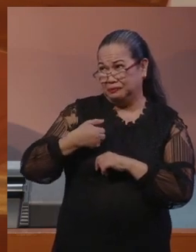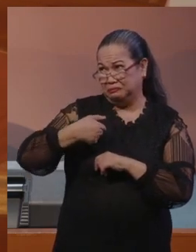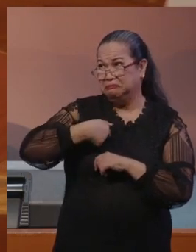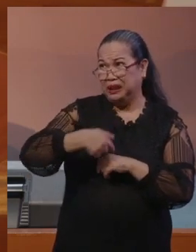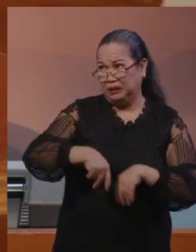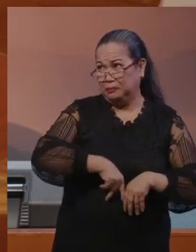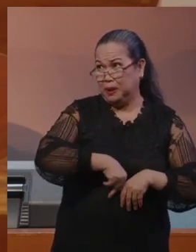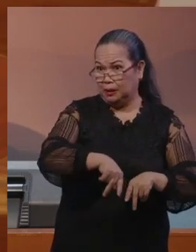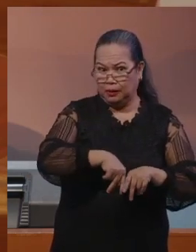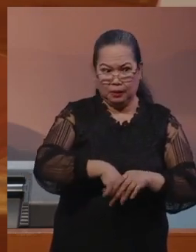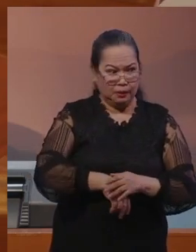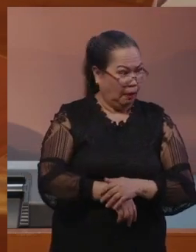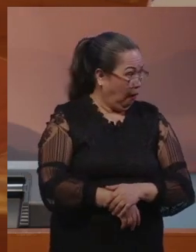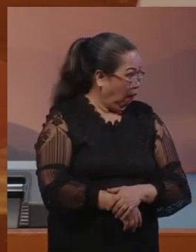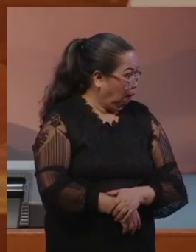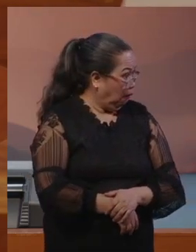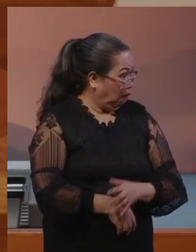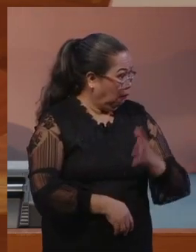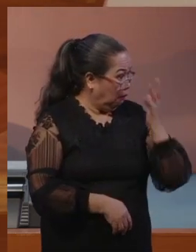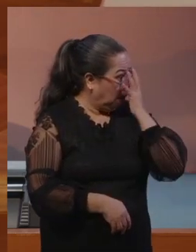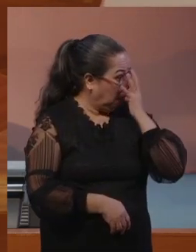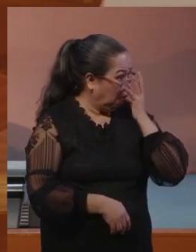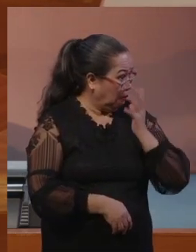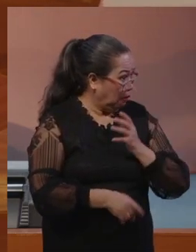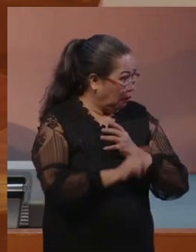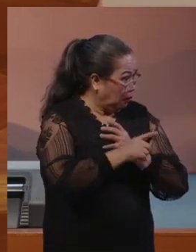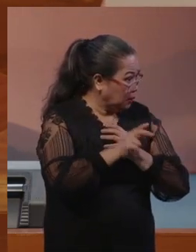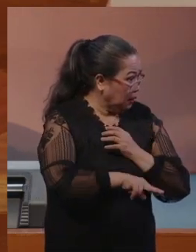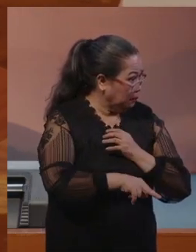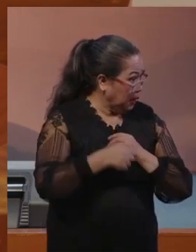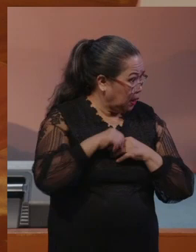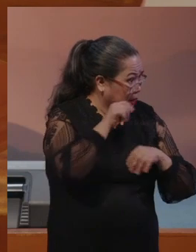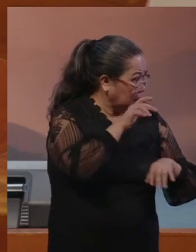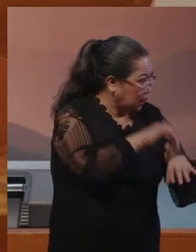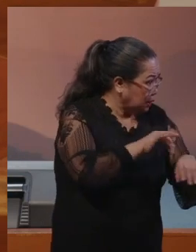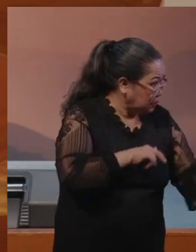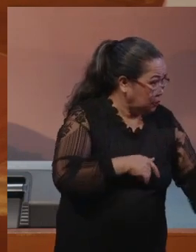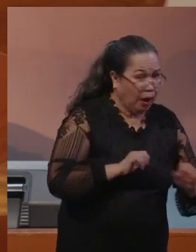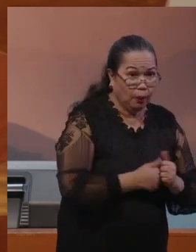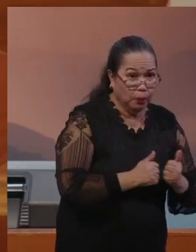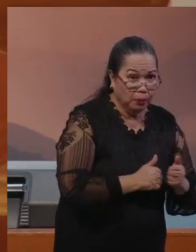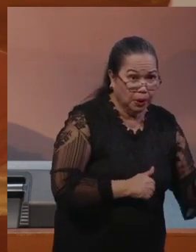buntis ako eh. Ano nangyari? Hindi naman kita ginagalaw.